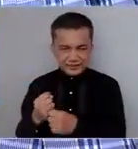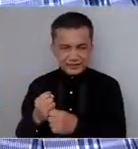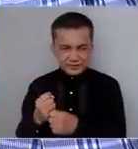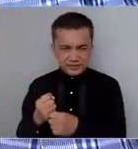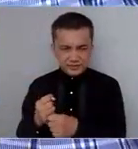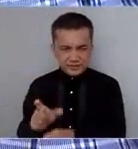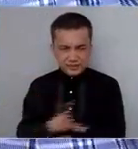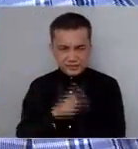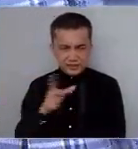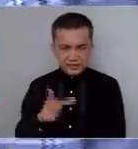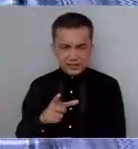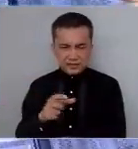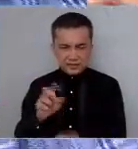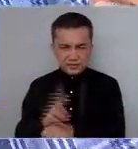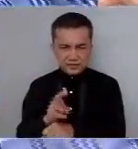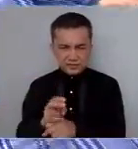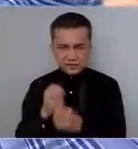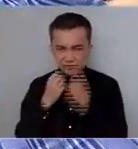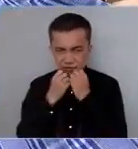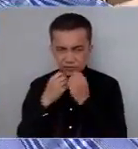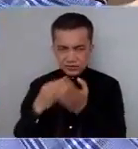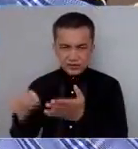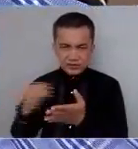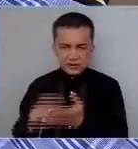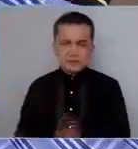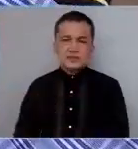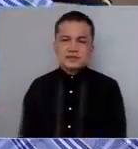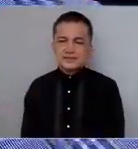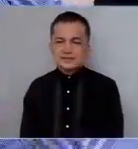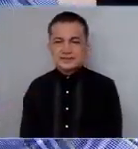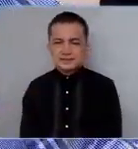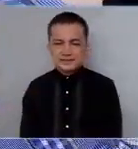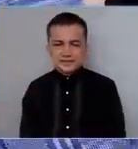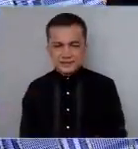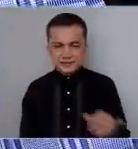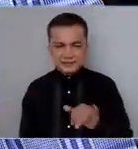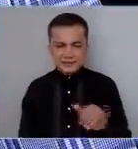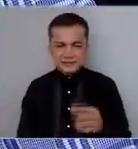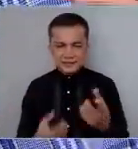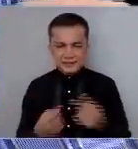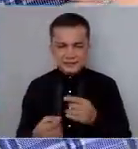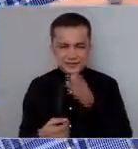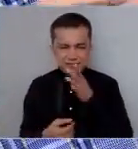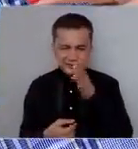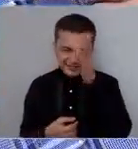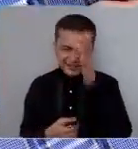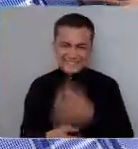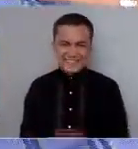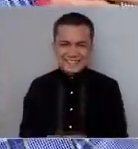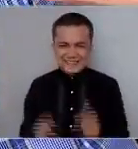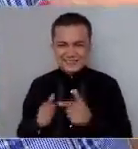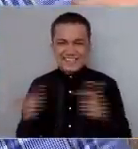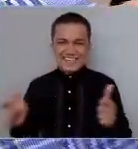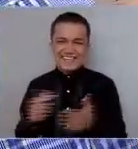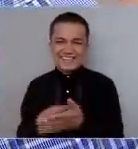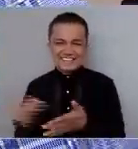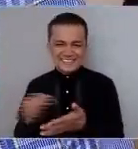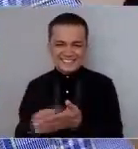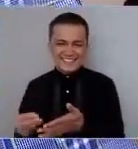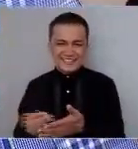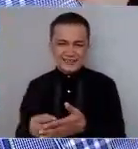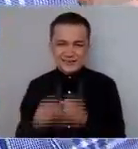Para sulit yung gastos eh. Oo, ganun yung ginagawa ng mga parents natin. Yung pinakamalaki kagad yung binibili natin para